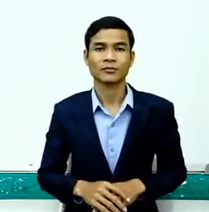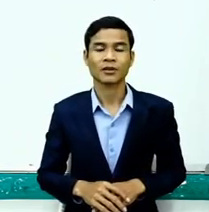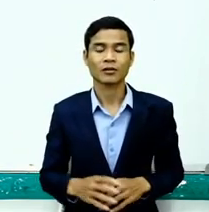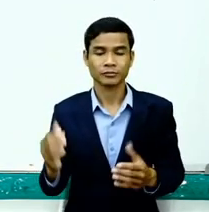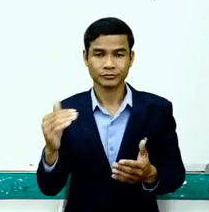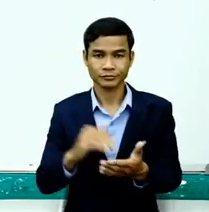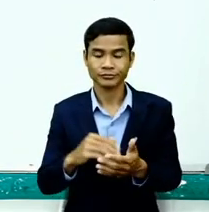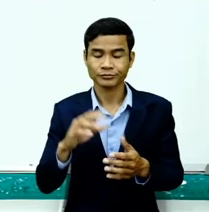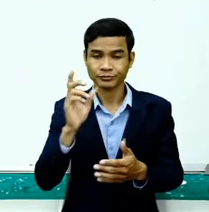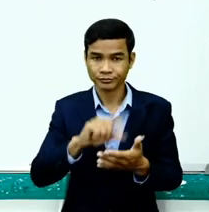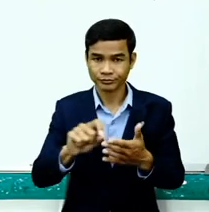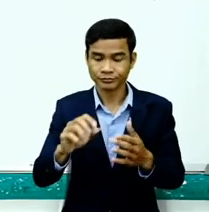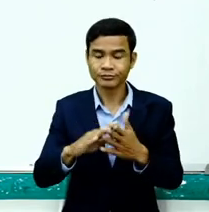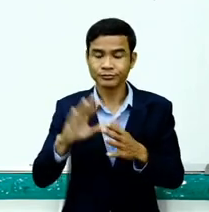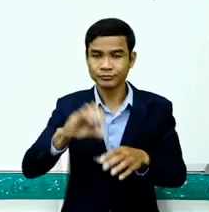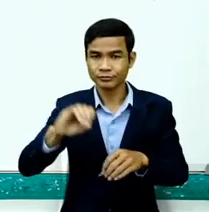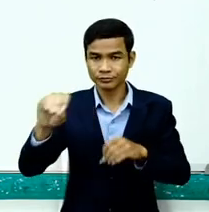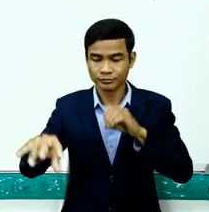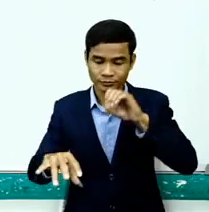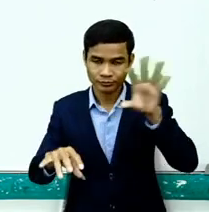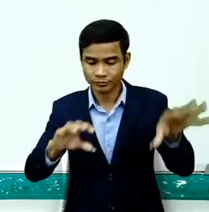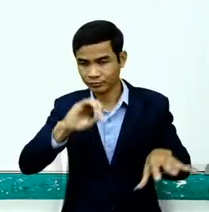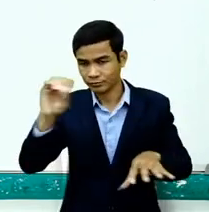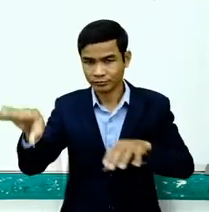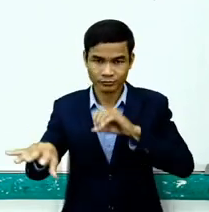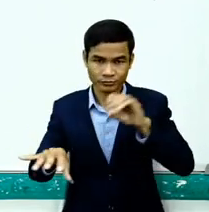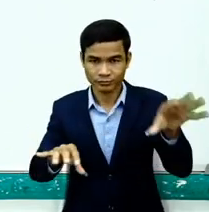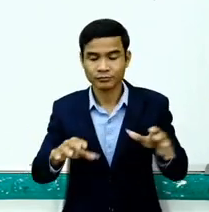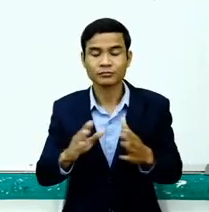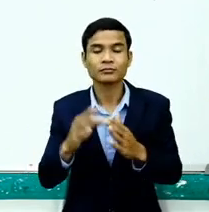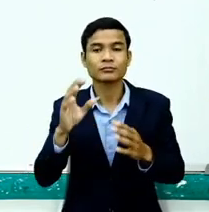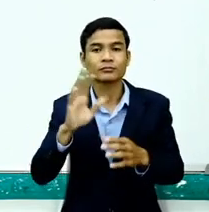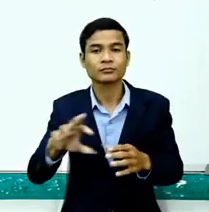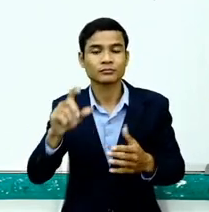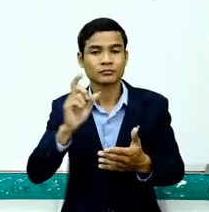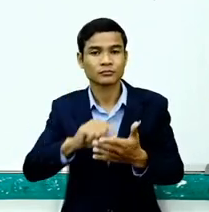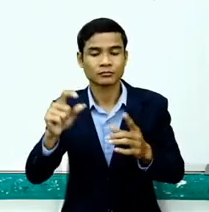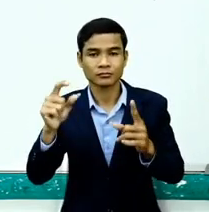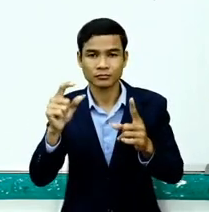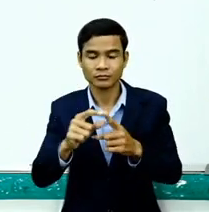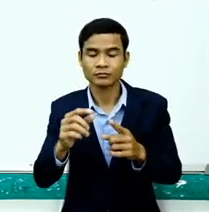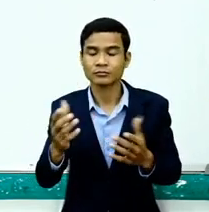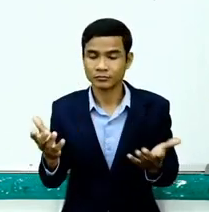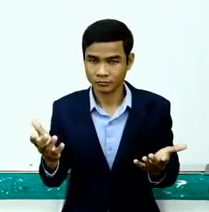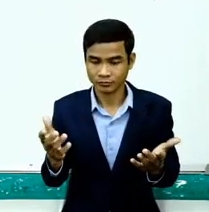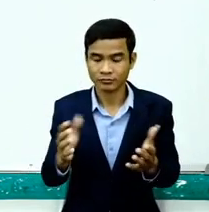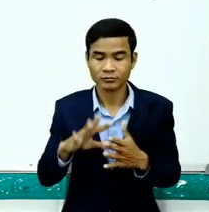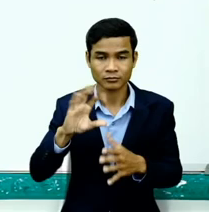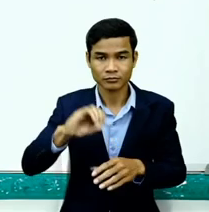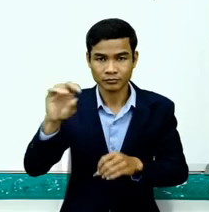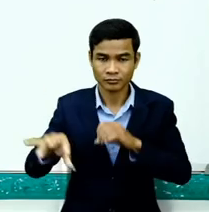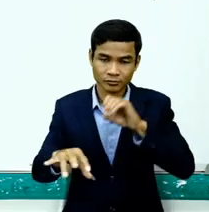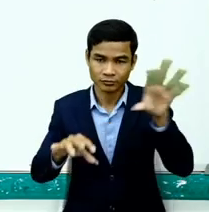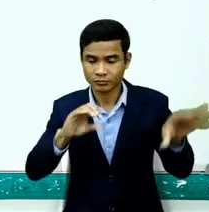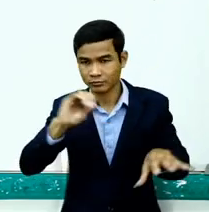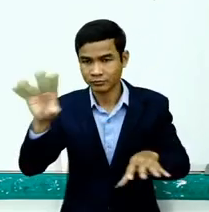cha sa se me kon ta ro hru samlang pi pchen chne ari ka sra avai dai ro hru